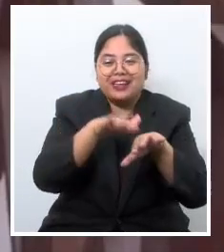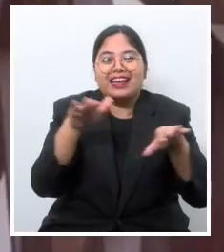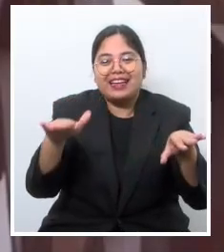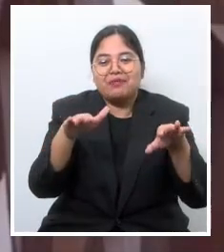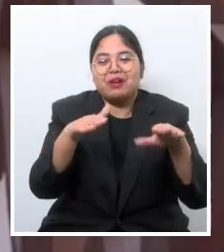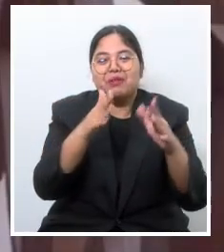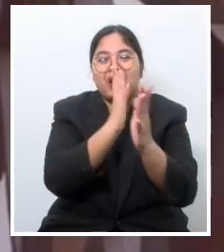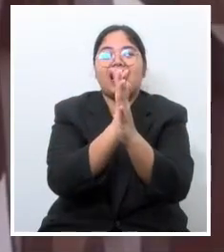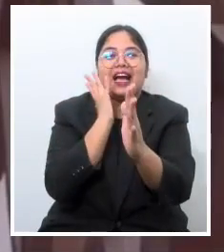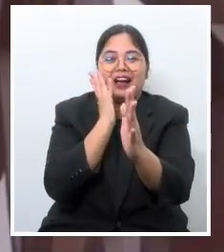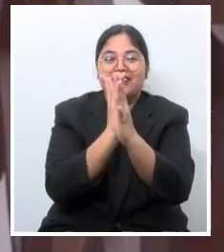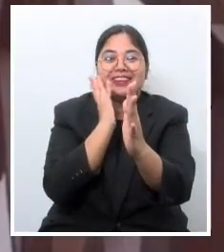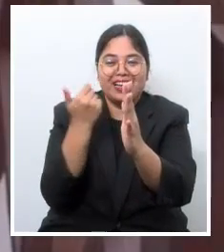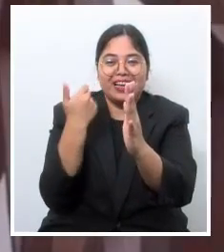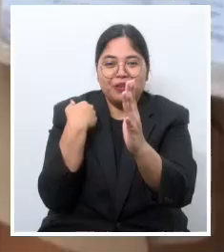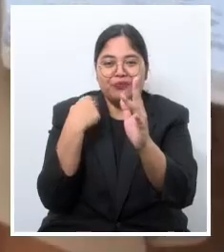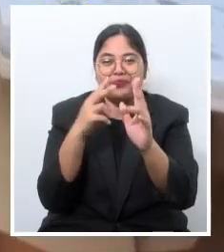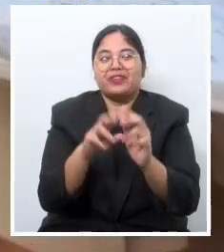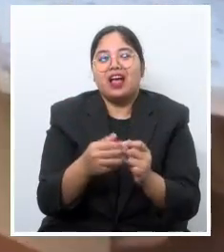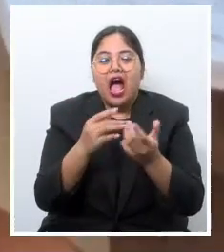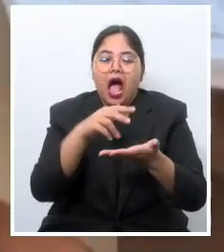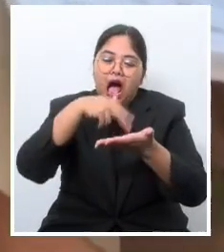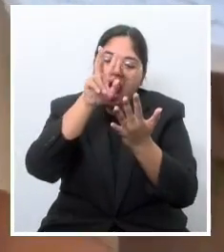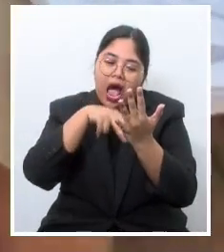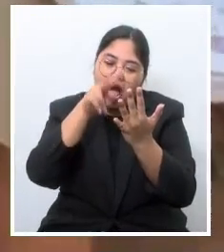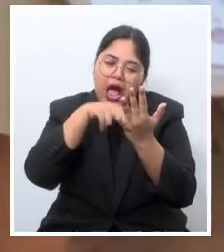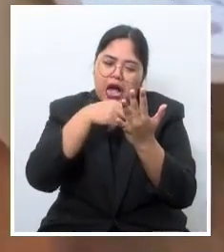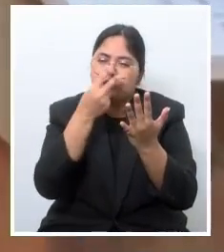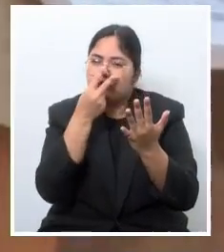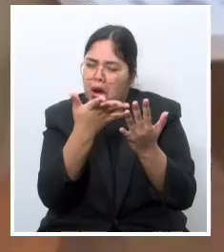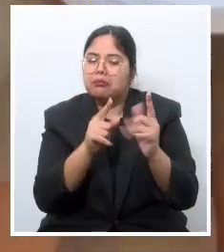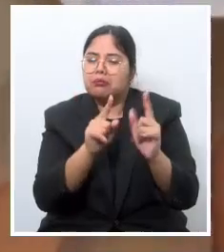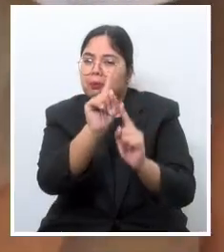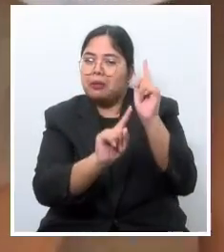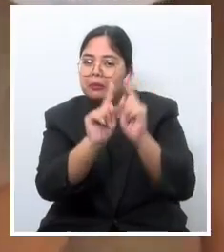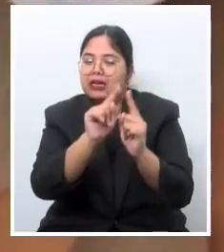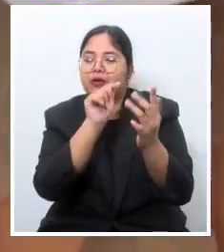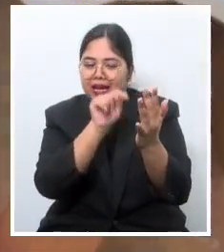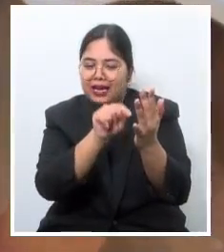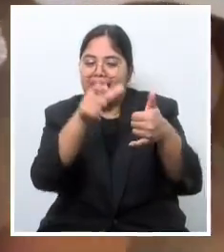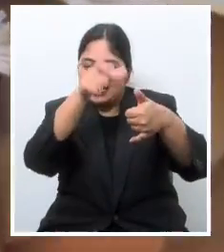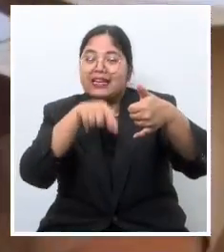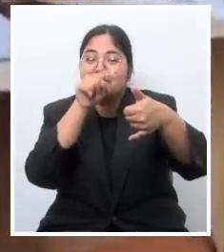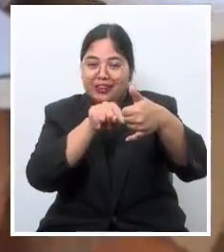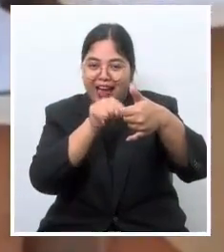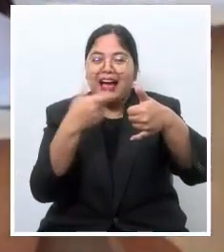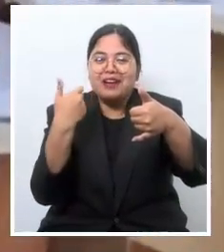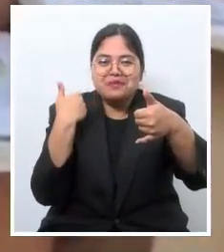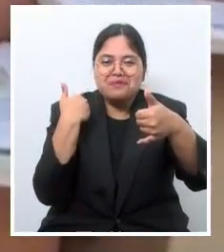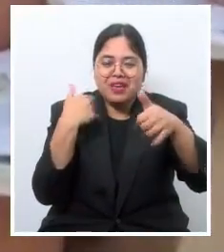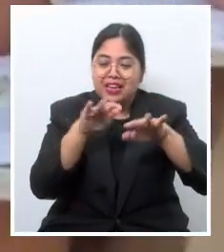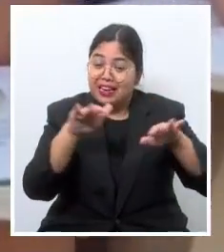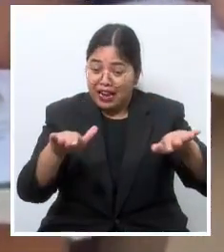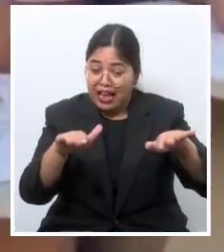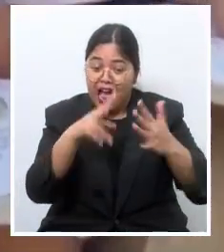แถวเพื่ออ่านอ่านหนังสือให้ฟังเพื่อที่จะเป็นการประเมินว่าเด็กในเรียนในวันนั้นอ่าเด็กได้อ่าน